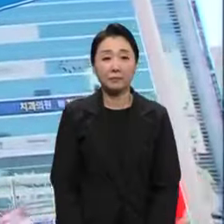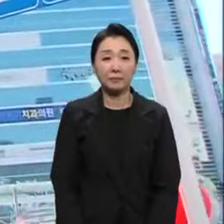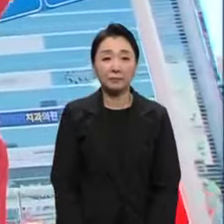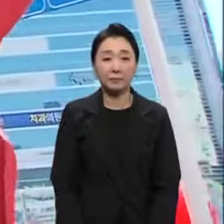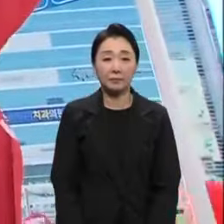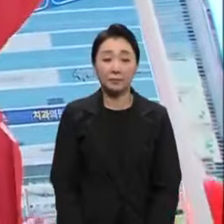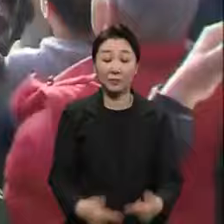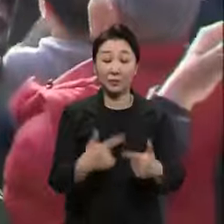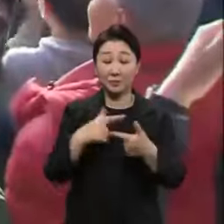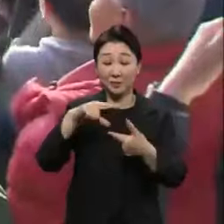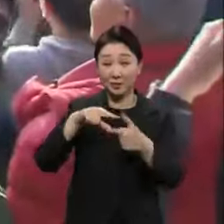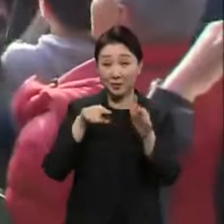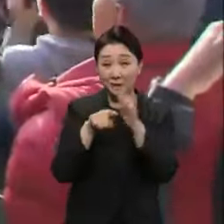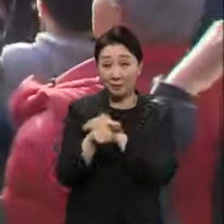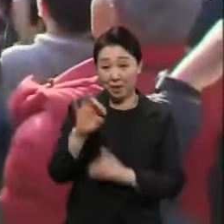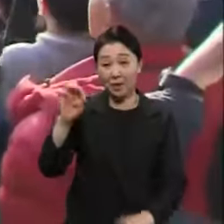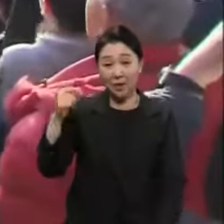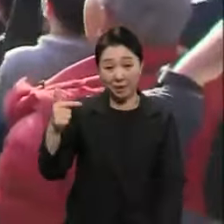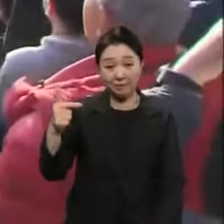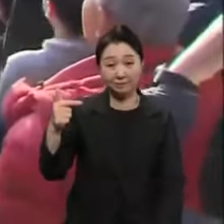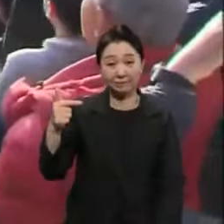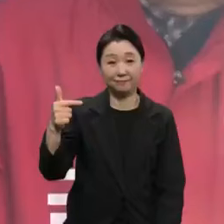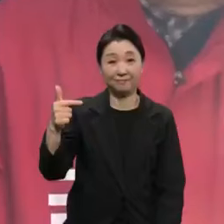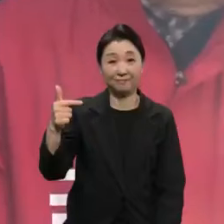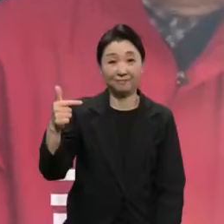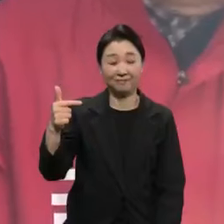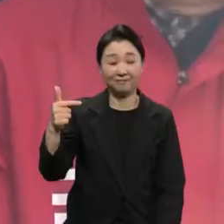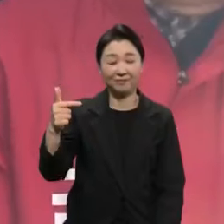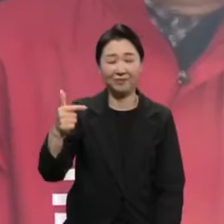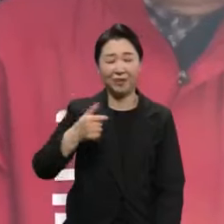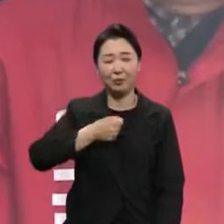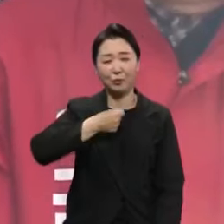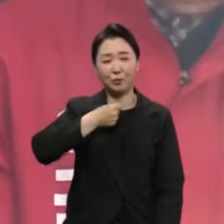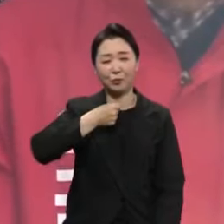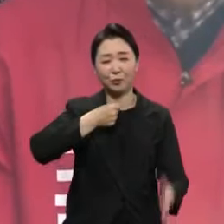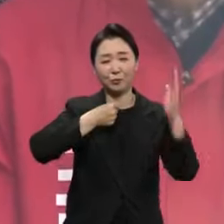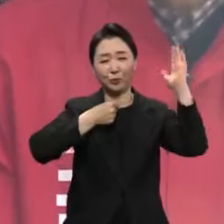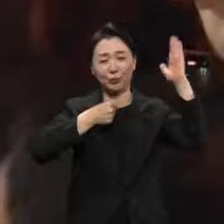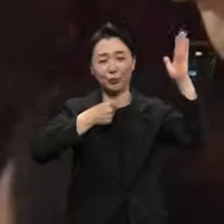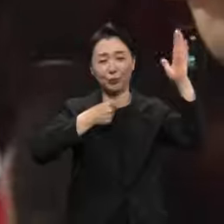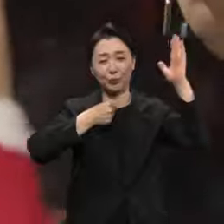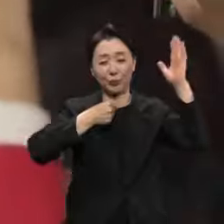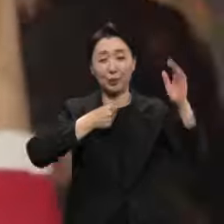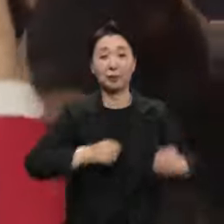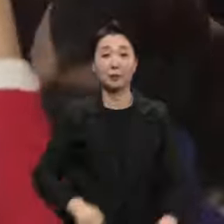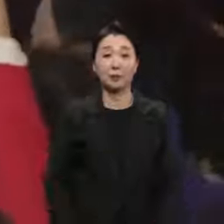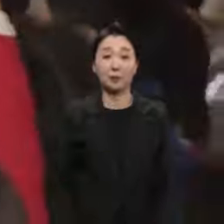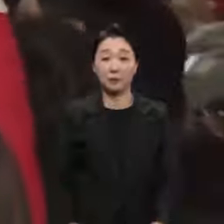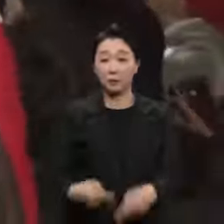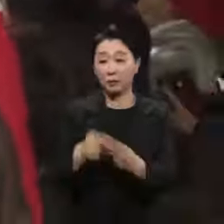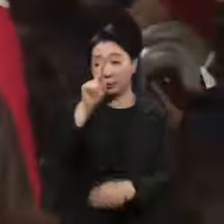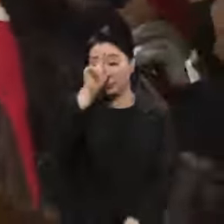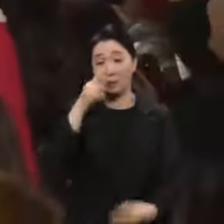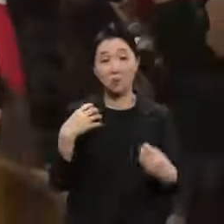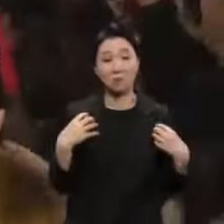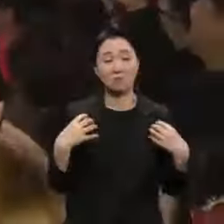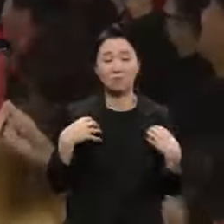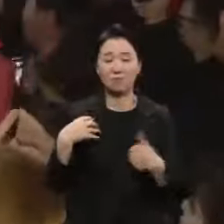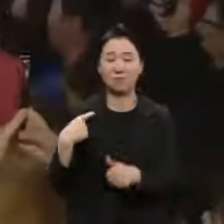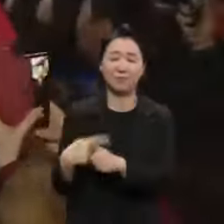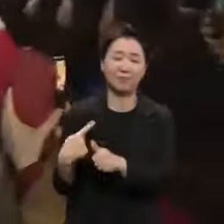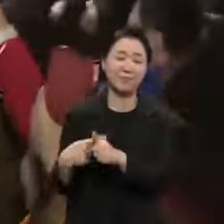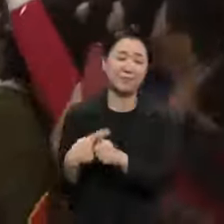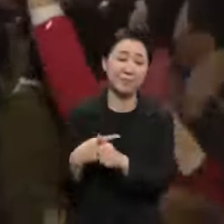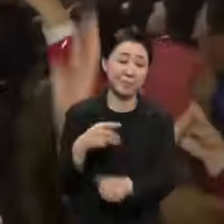부산 경남을 찾은 한동훈 국민의힘 비대위원장은 연신 마이크를 잡았습니다. 윤석열 정부에 대한 비판 여론은